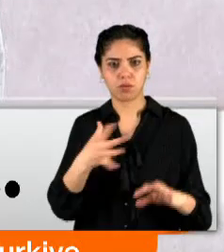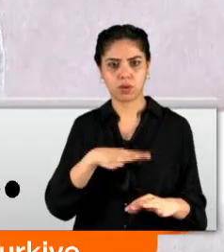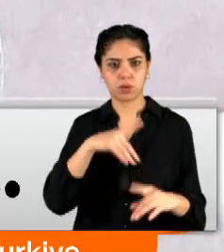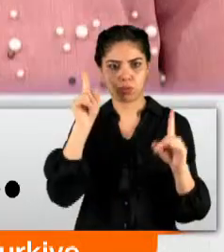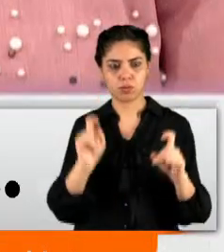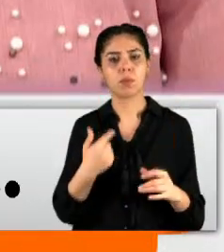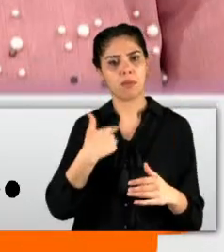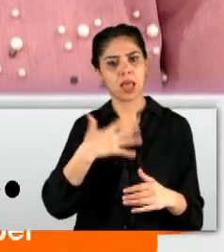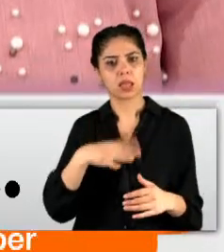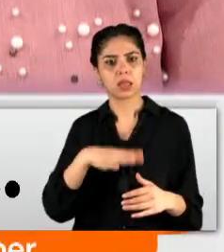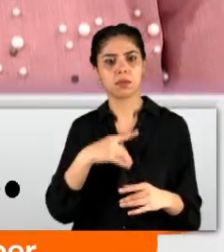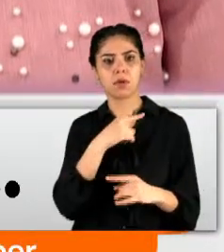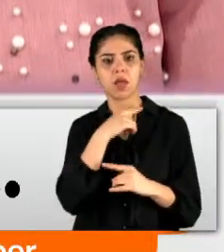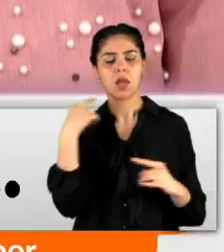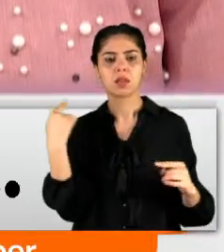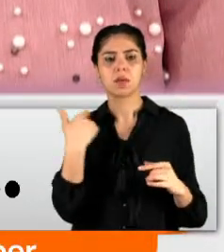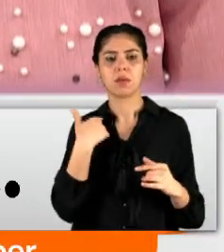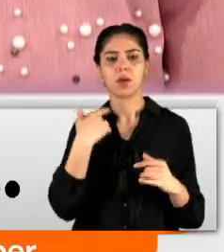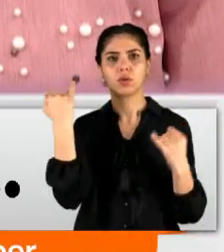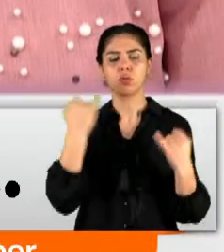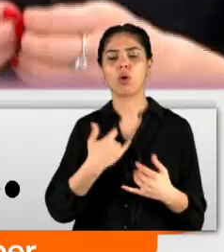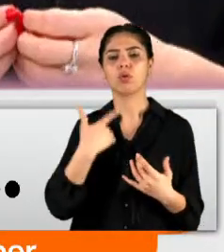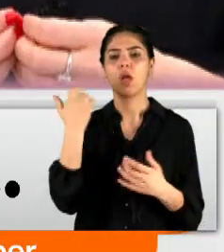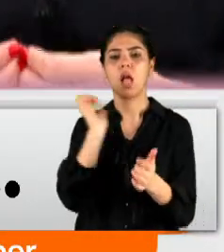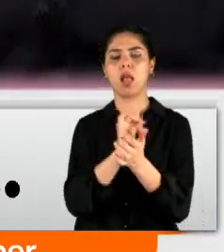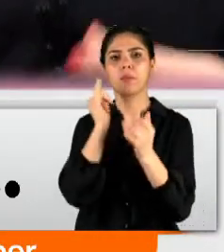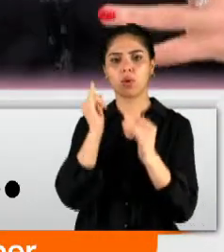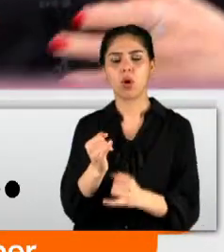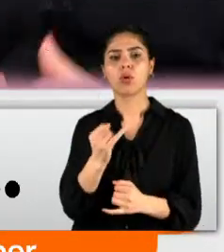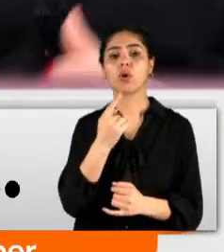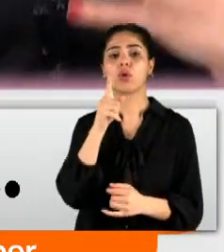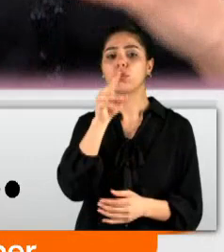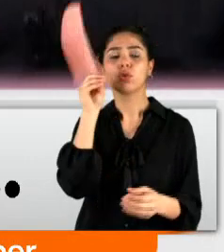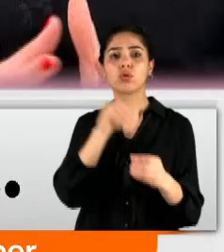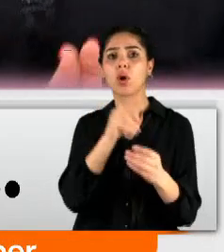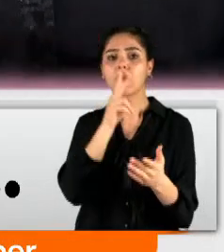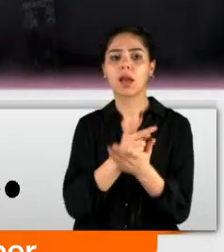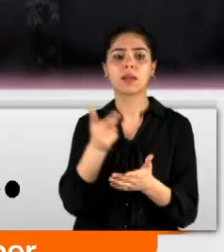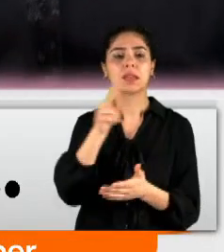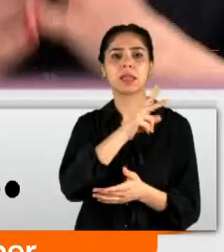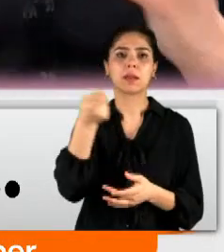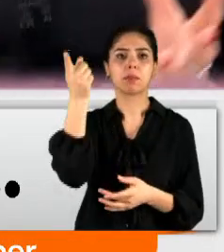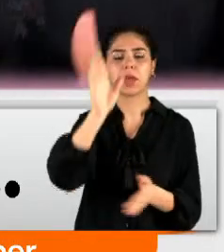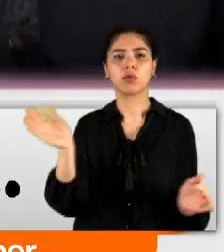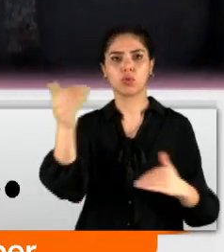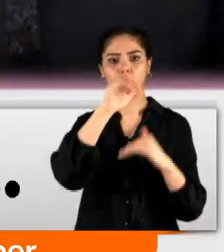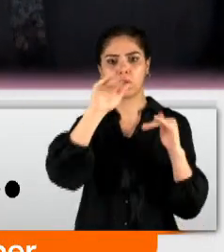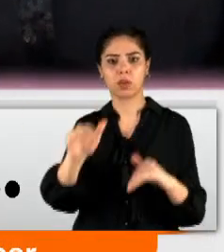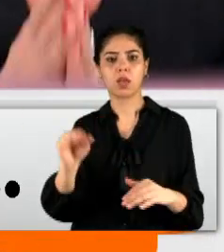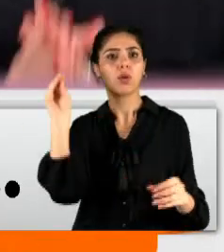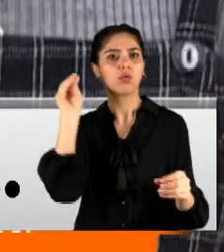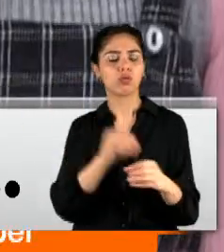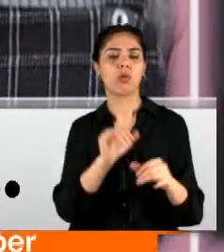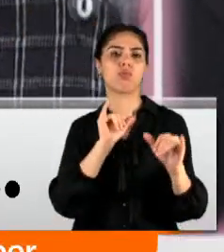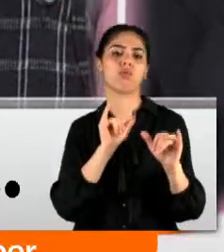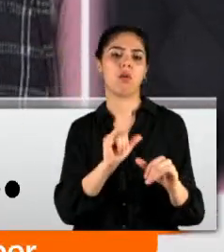Ben istemiyorum. Ben... Asla yapmam. Hem beni karaladı hem ailemi karaladı. Son kararı vermesi için ikili bir kez daha stüdyoya geldi ama sonuç yine